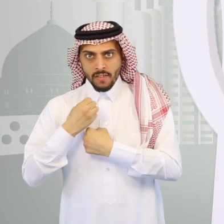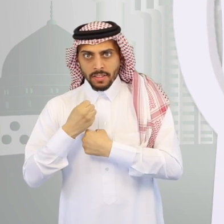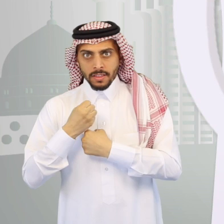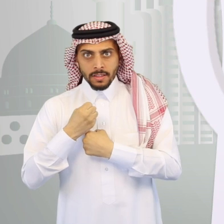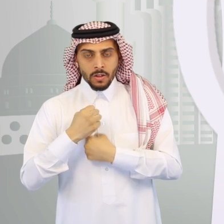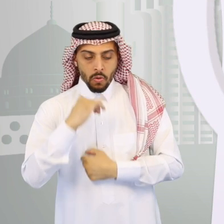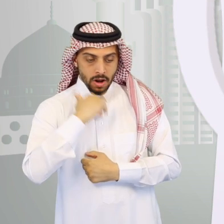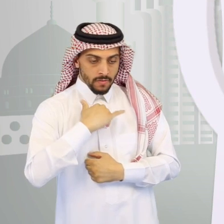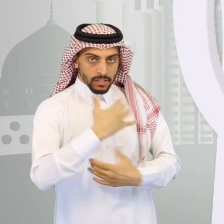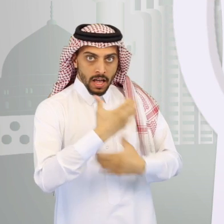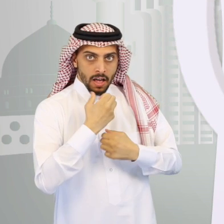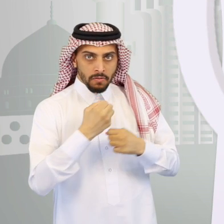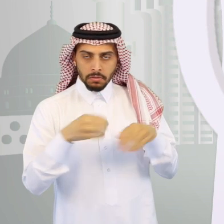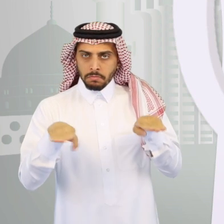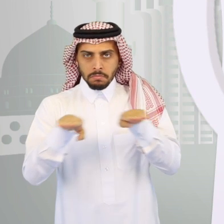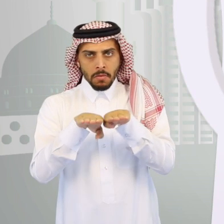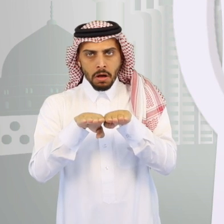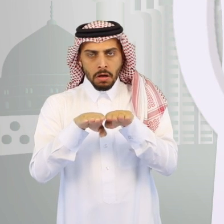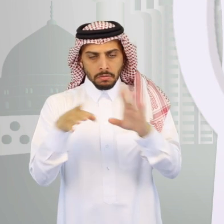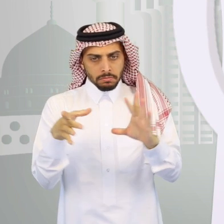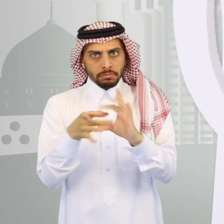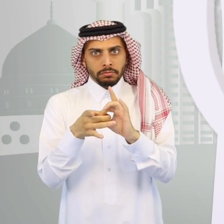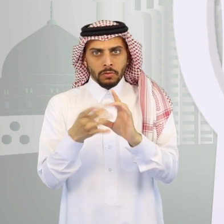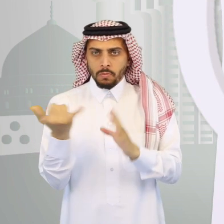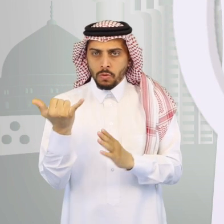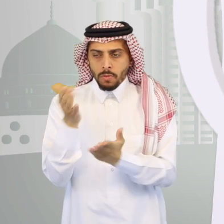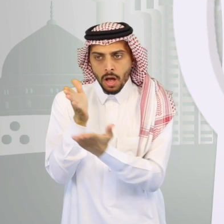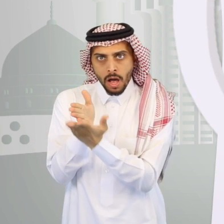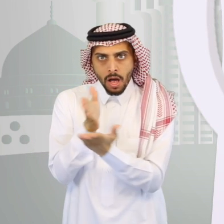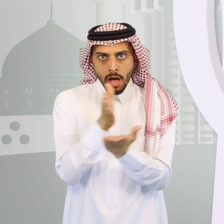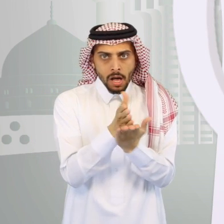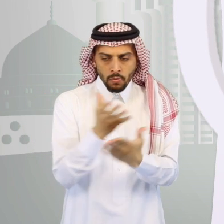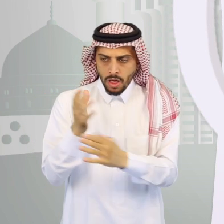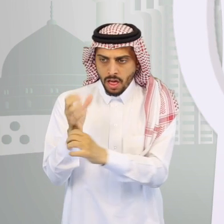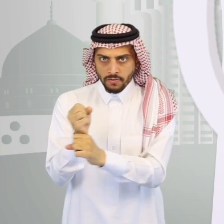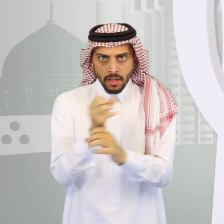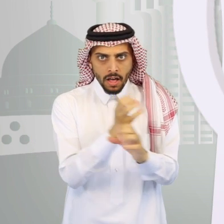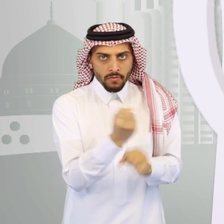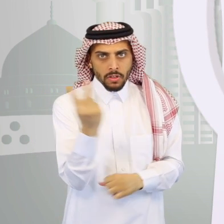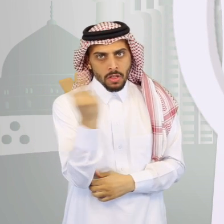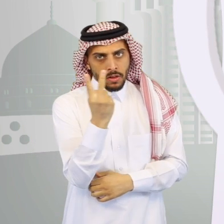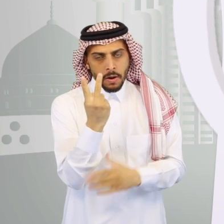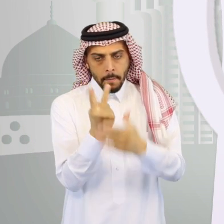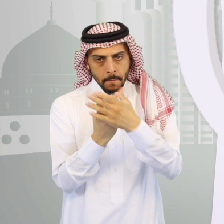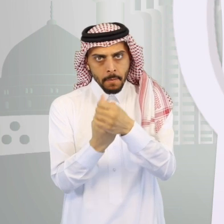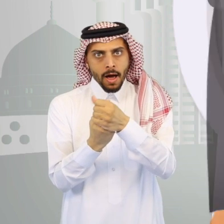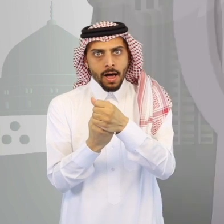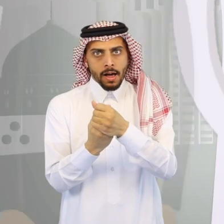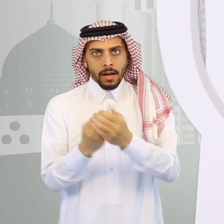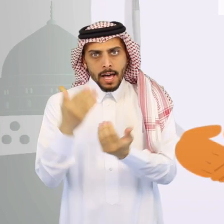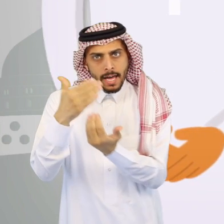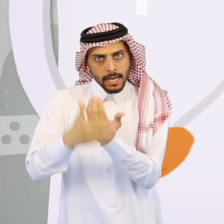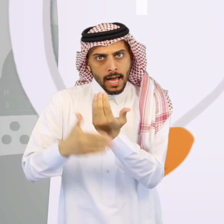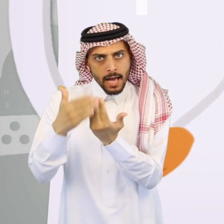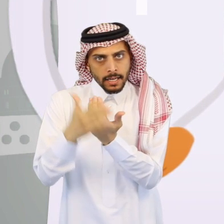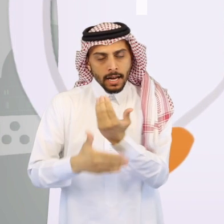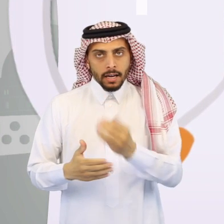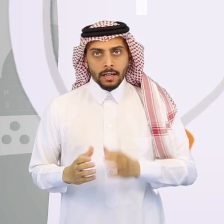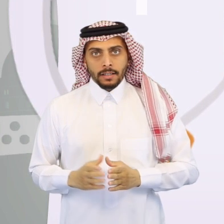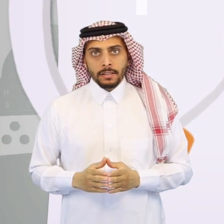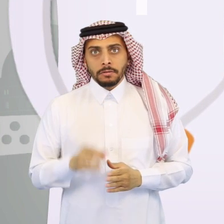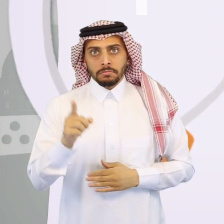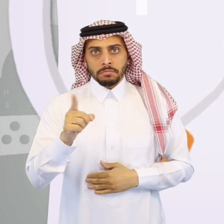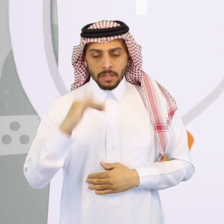وصحتنا النفسيه وينبغي اعطاء كل منهما قدرا متساو في الاهميه والرعايه ان سلامه